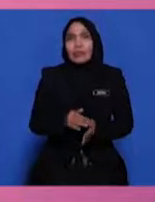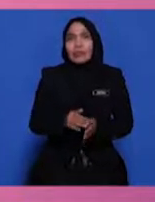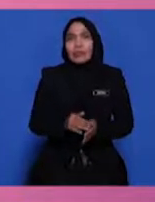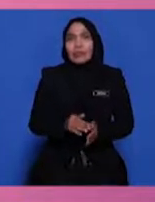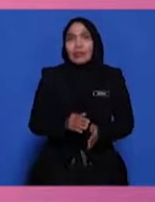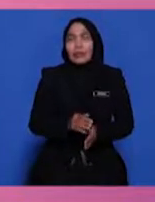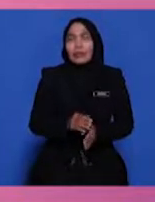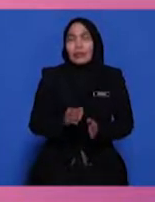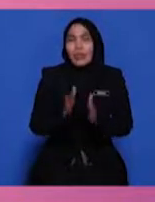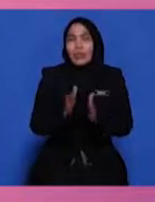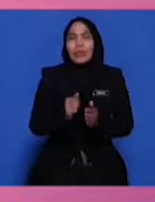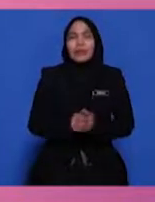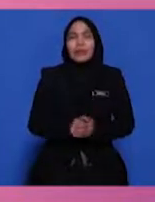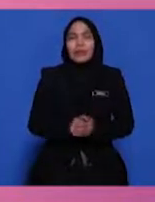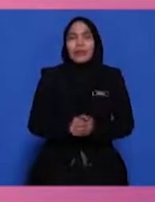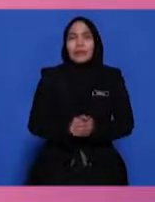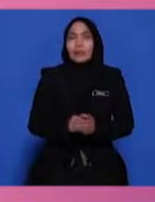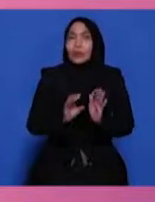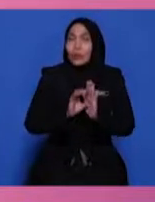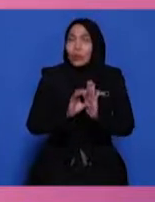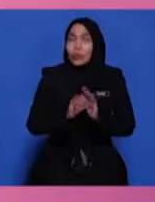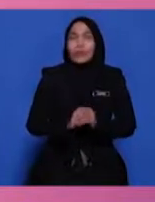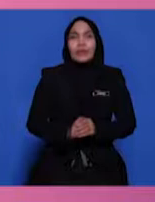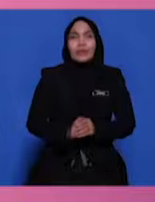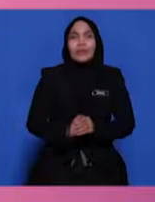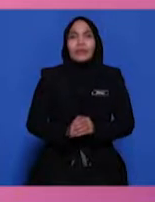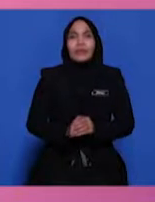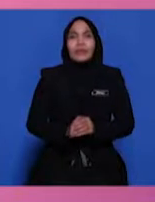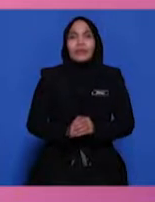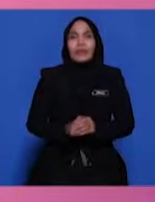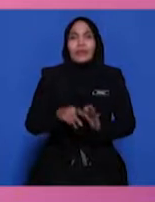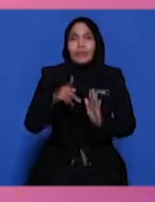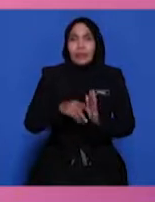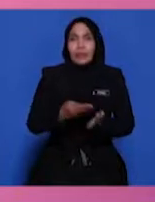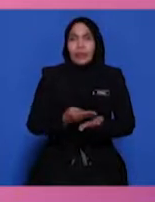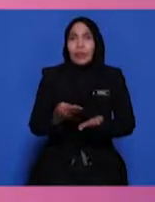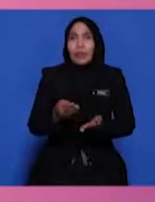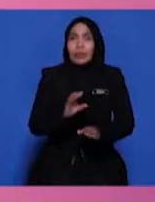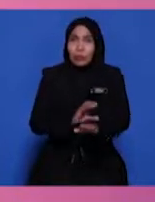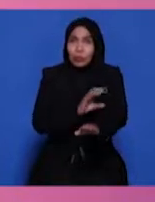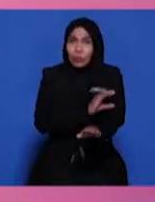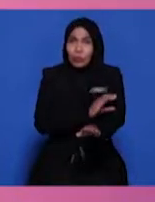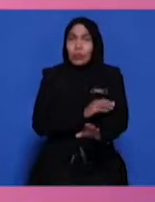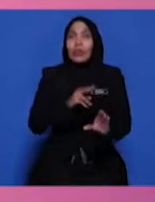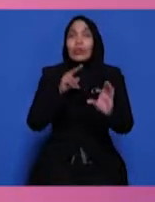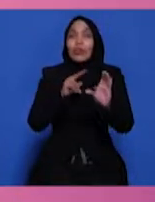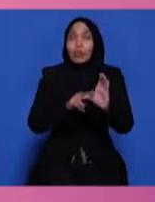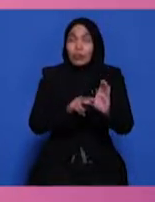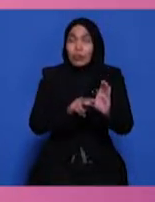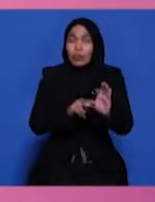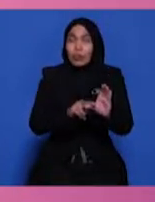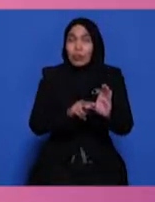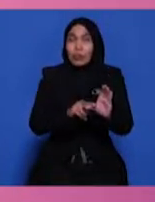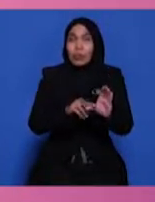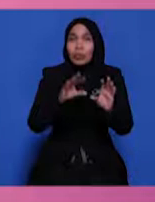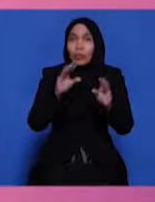jangka pendek? Betul. Contohnya, pembelian komputer riba, kerusi sofa,